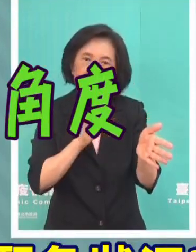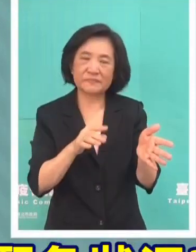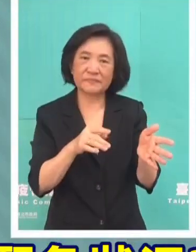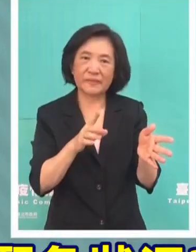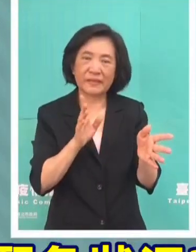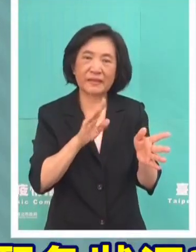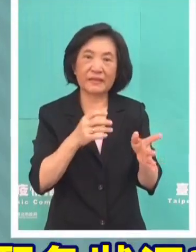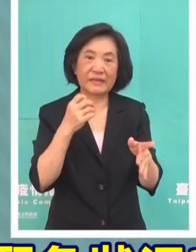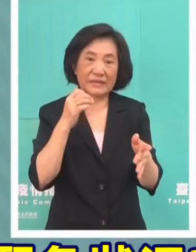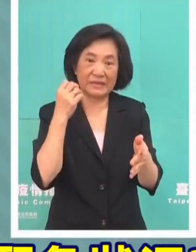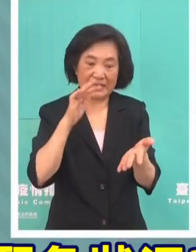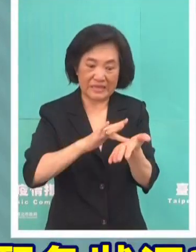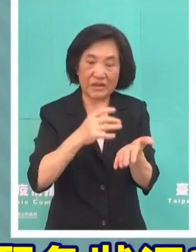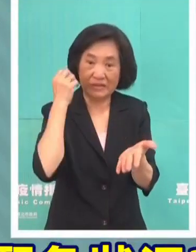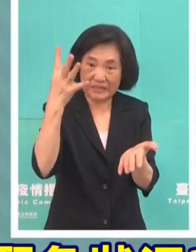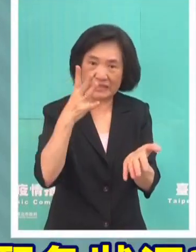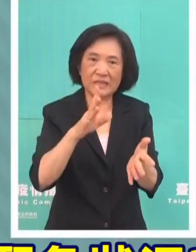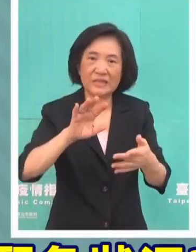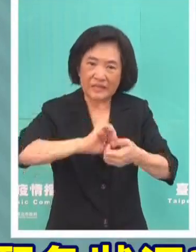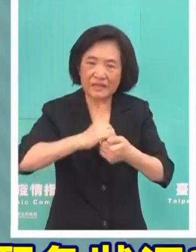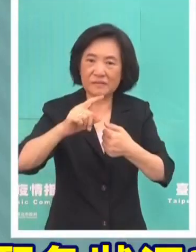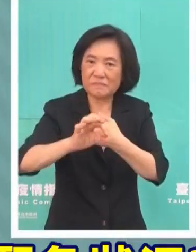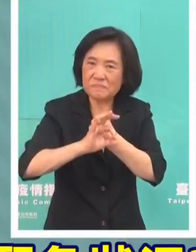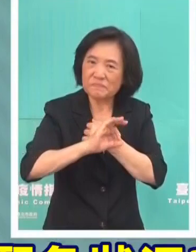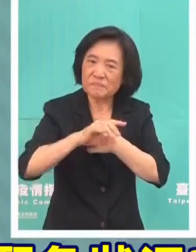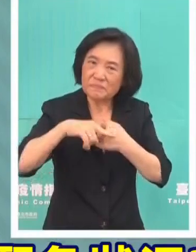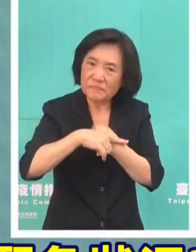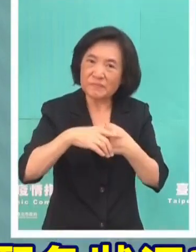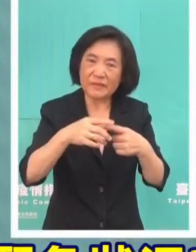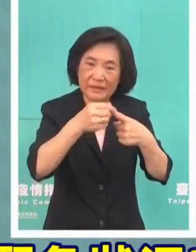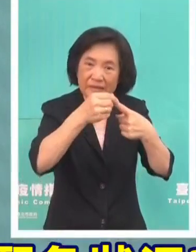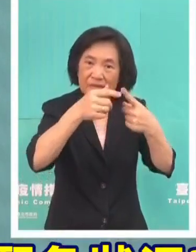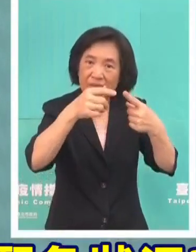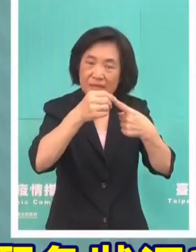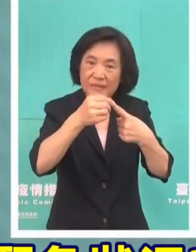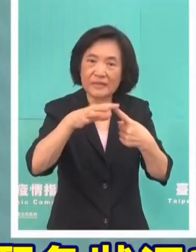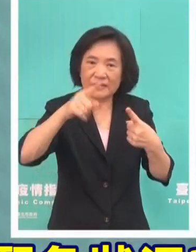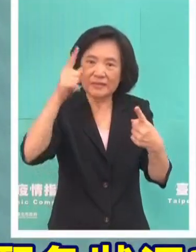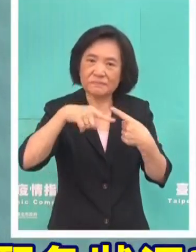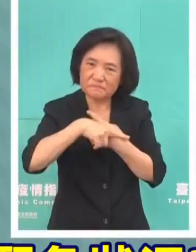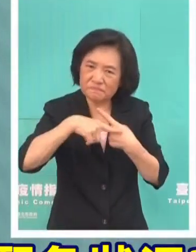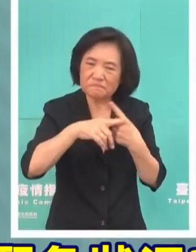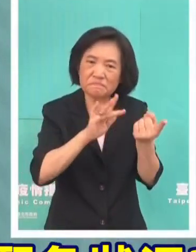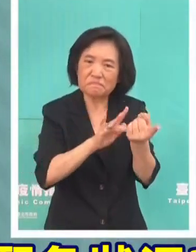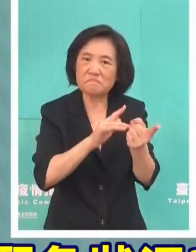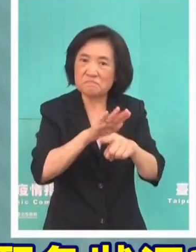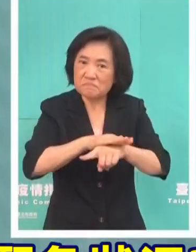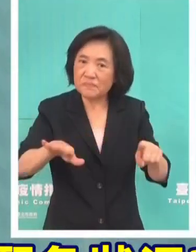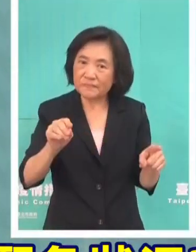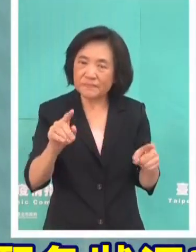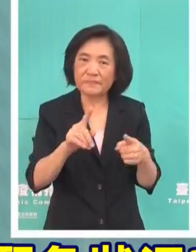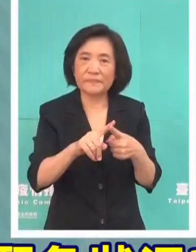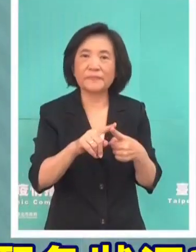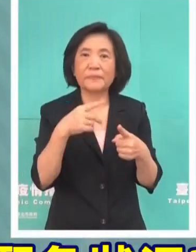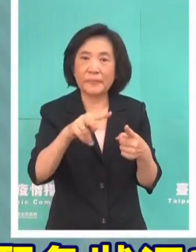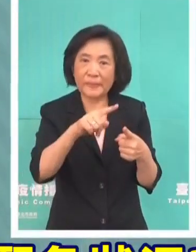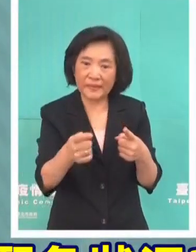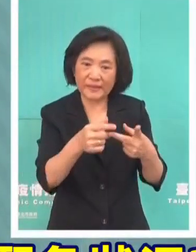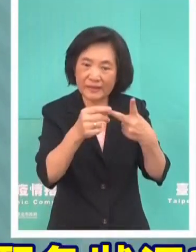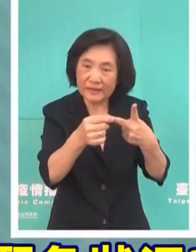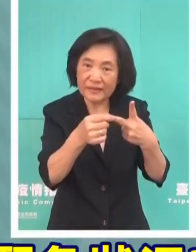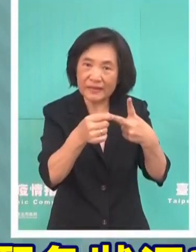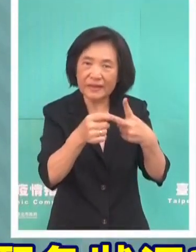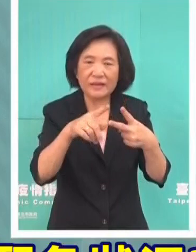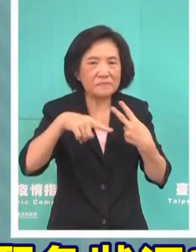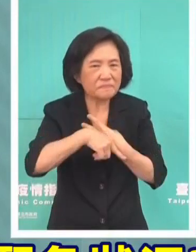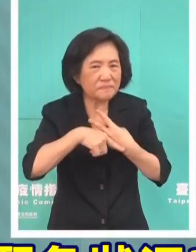个新药要上市要做临床试验嘛哈，临床一期通常是先研究这个药物的安全性，那临床二期